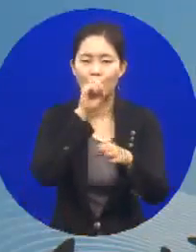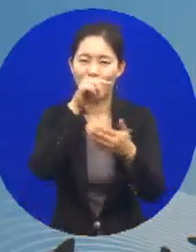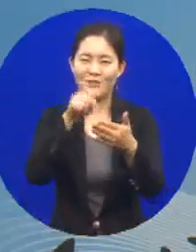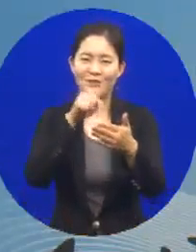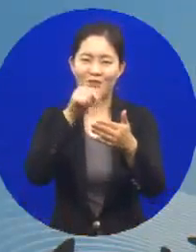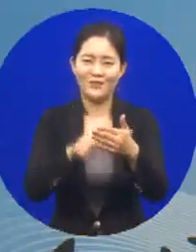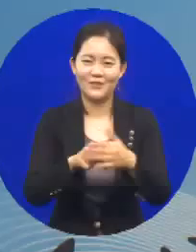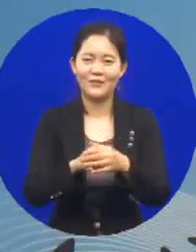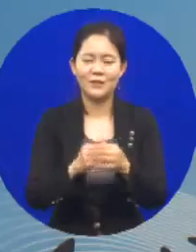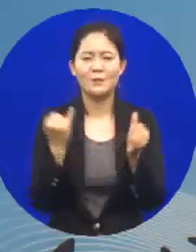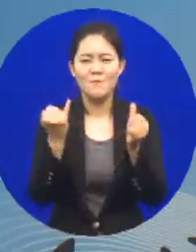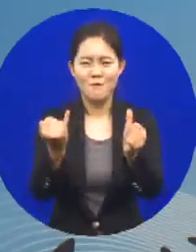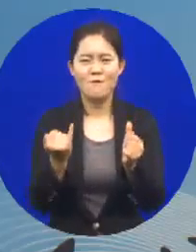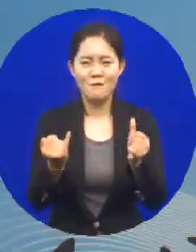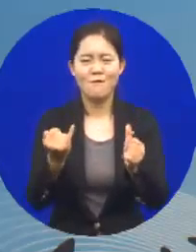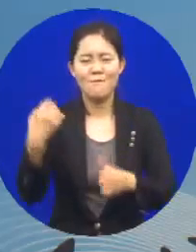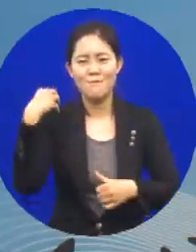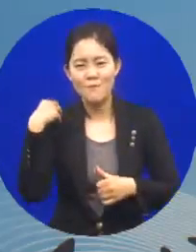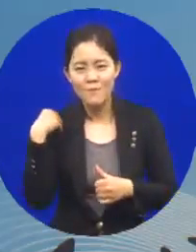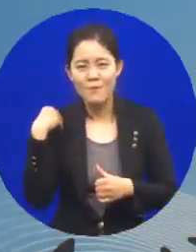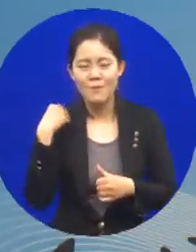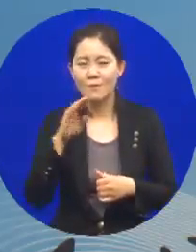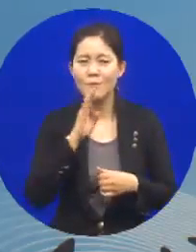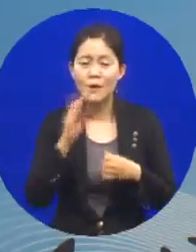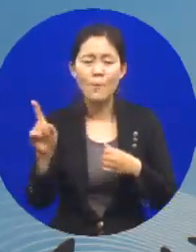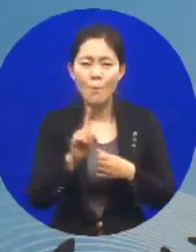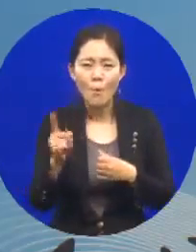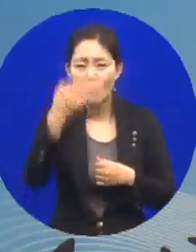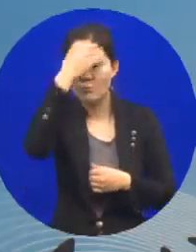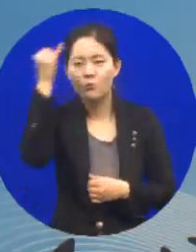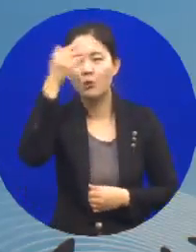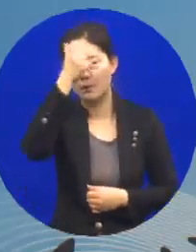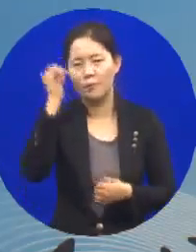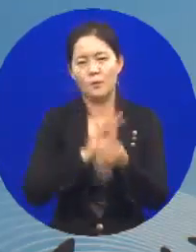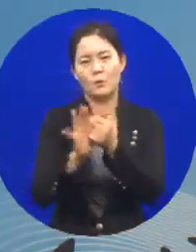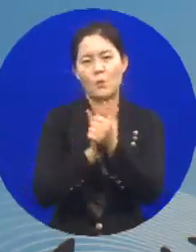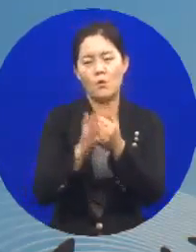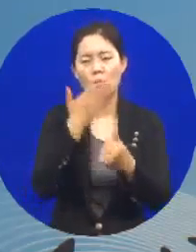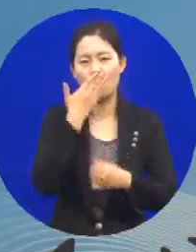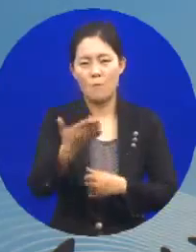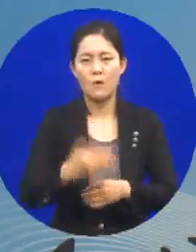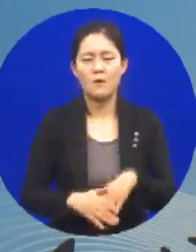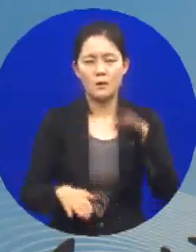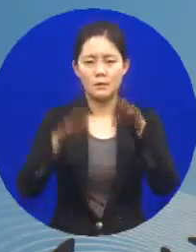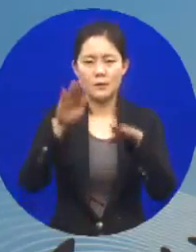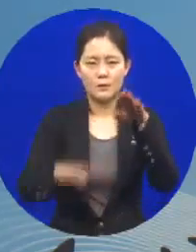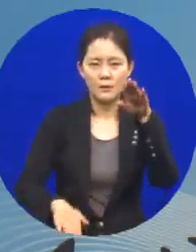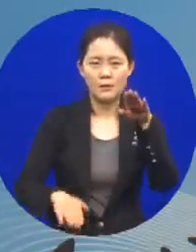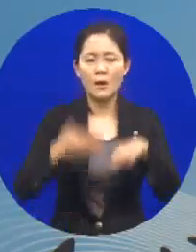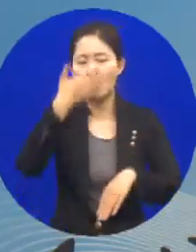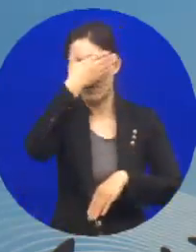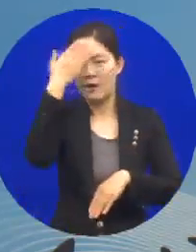톡톡 용인 속으로입니다. 요즘 맞벌이 부부의 육아 부담을 조부모의 도움으로 해결하는 경우가 많은데요. 자녀 세대와 차이가